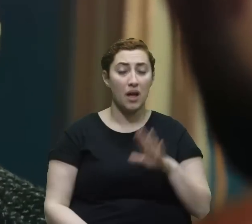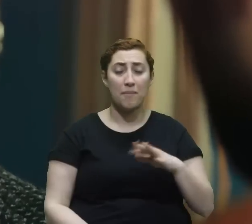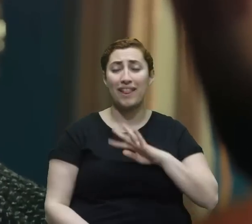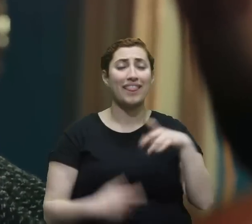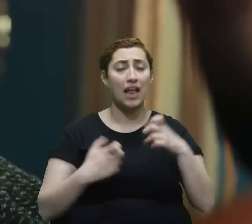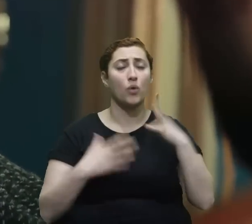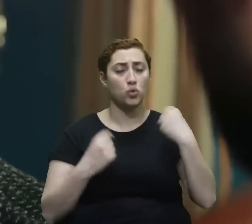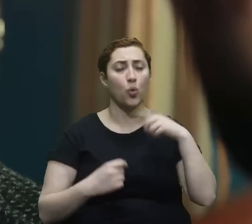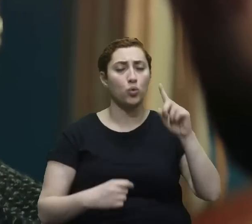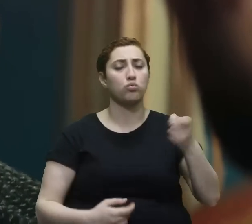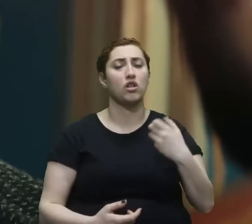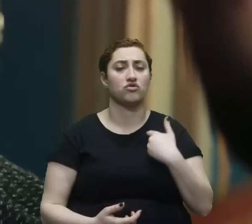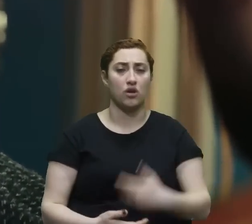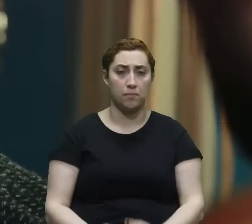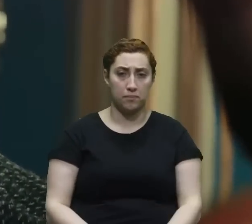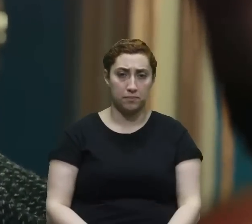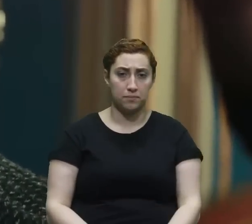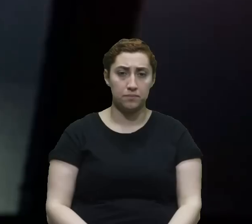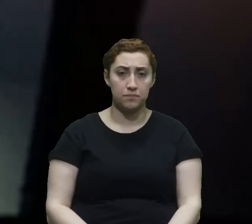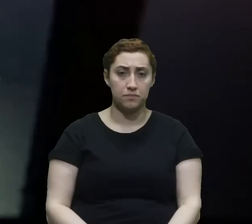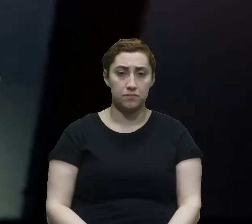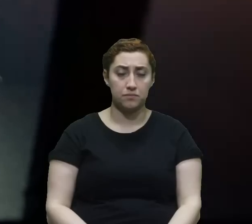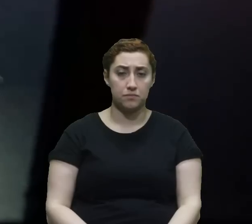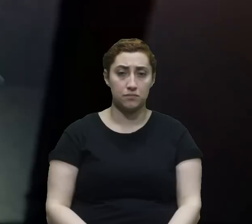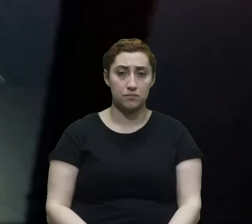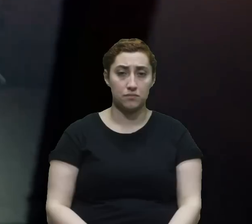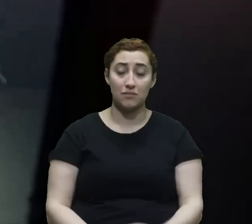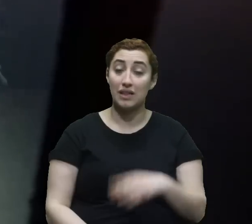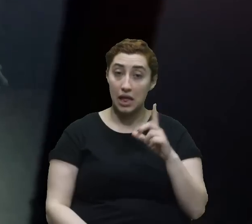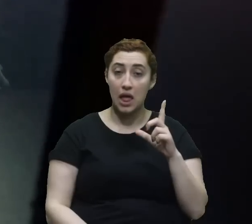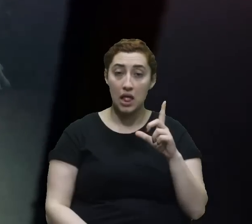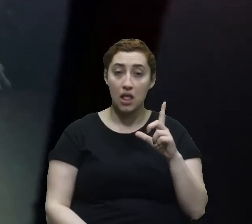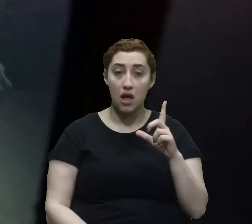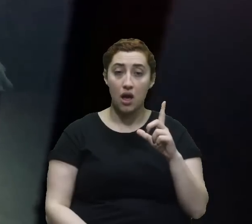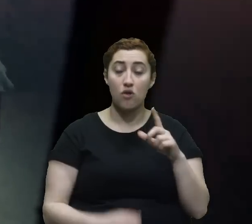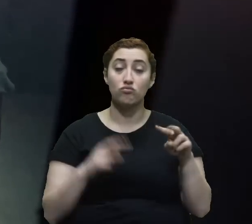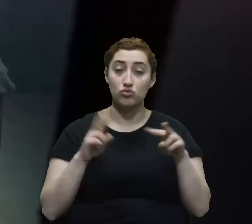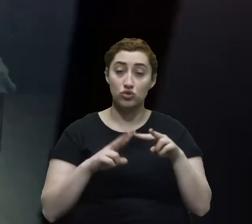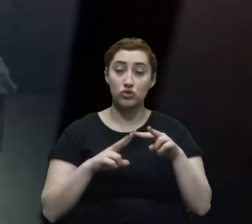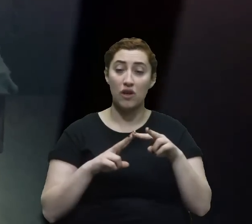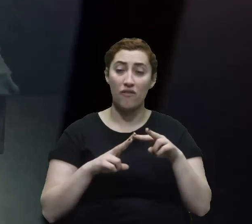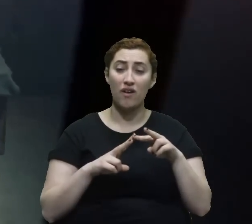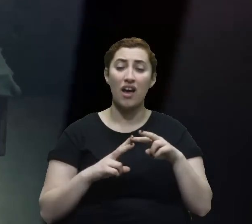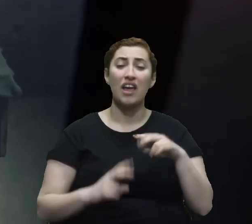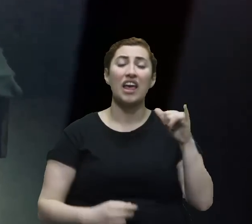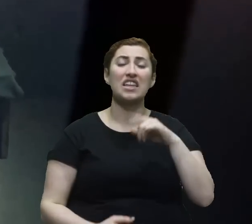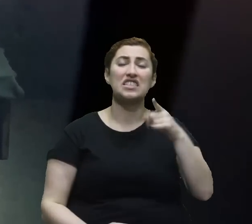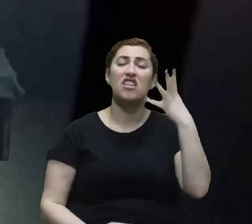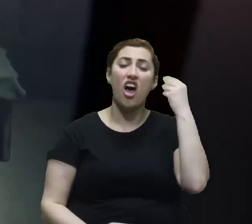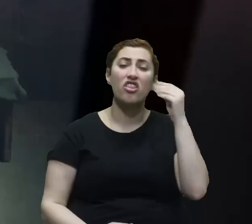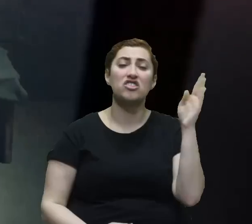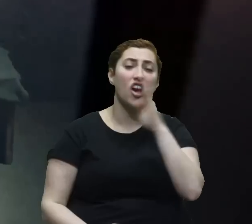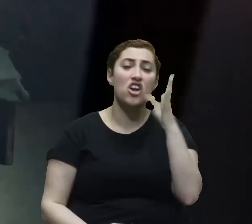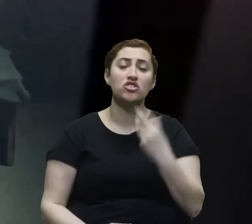Ama her neredeyse onu bulacağım. Hücre. Leyla. Mustafa er geç anlayacak senin